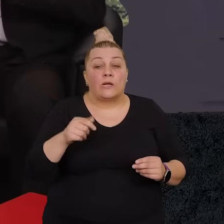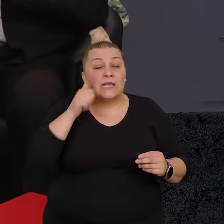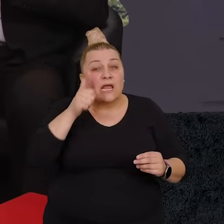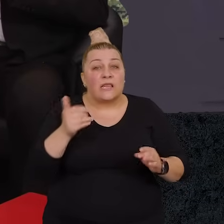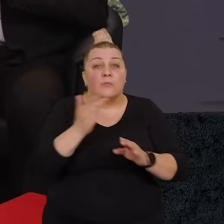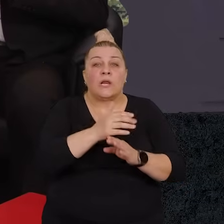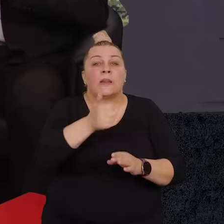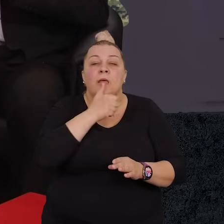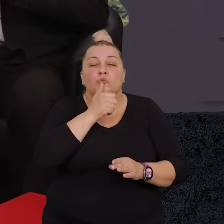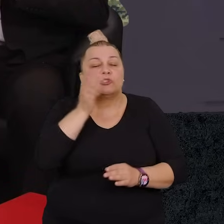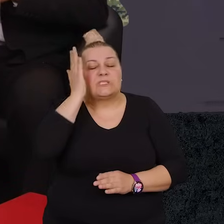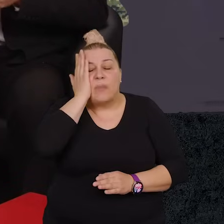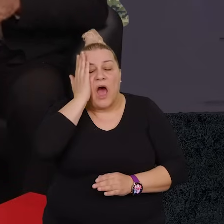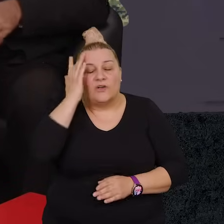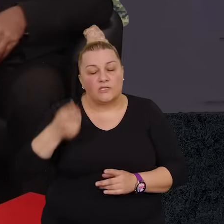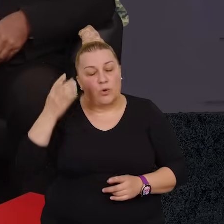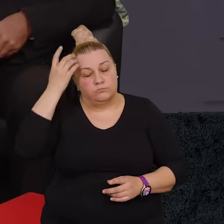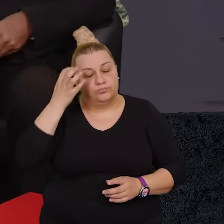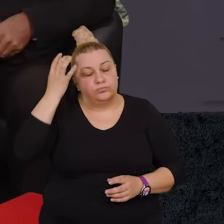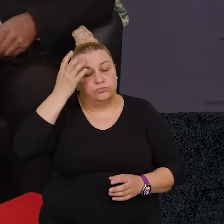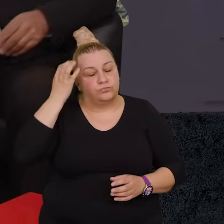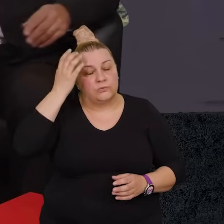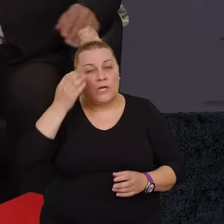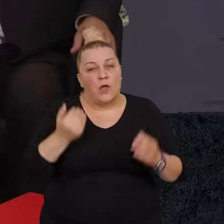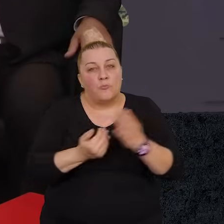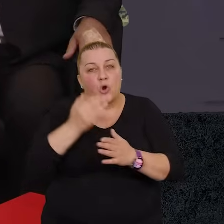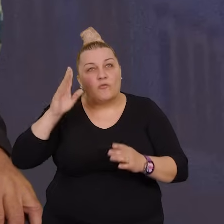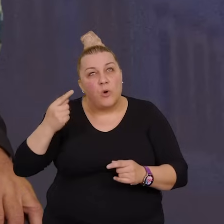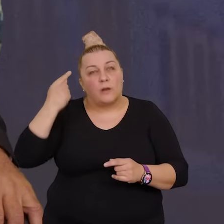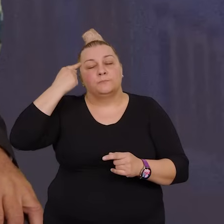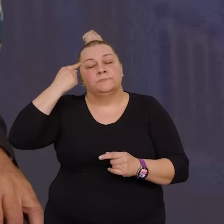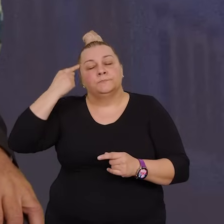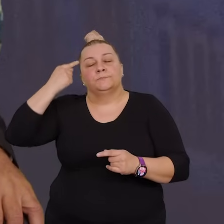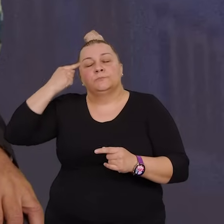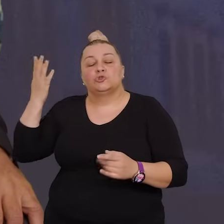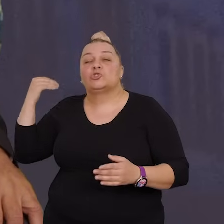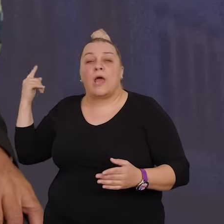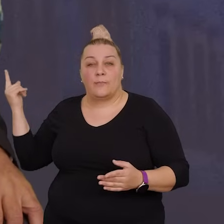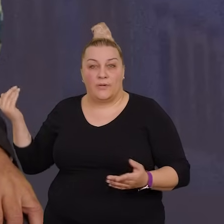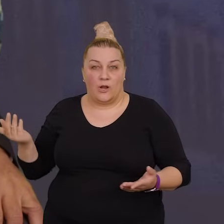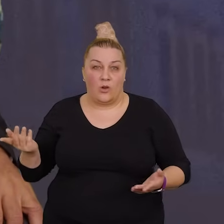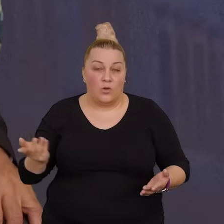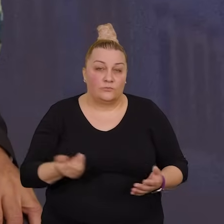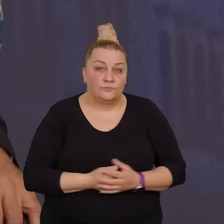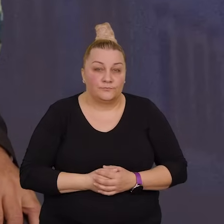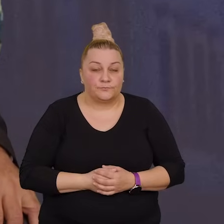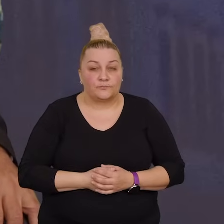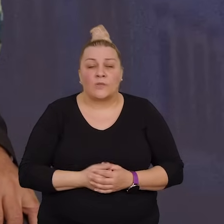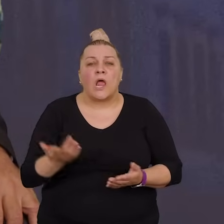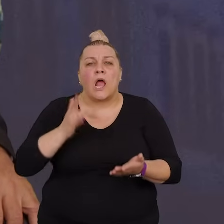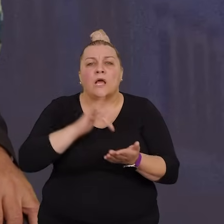toga. To nije lako to je te stvari ispričati. To je ponovo se vraća, ponovo PTSP dobijati. Da, Jakove, gdje ste snimali